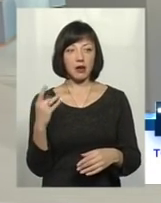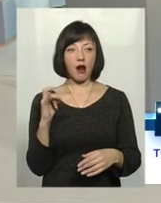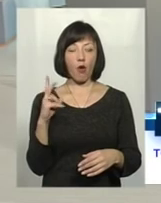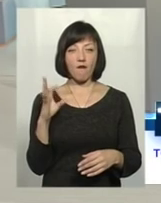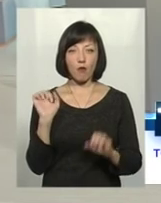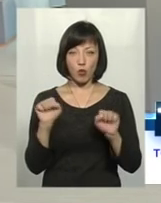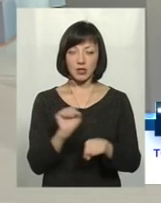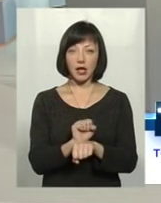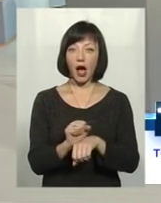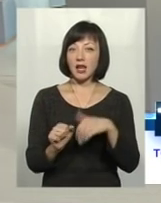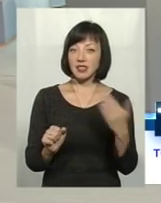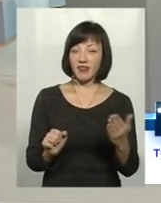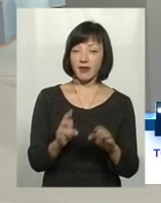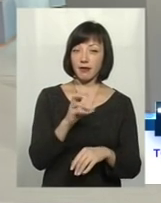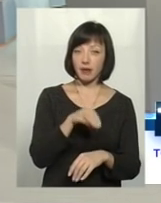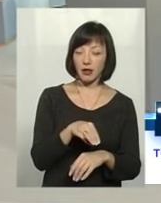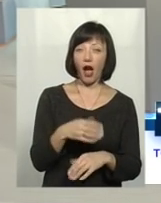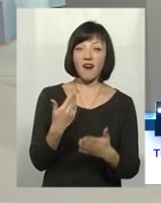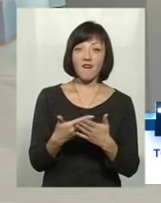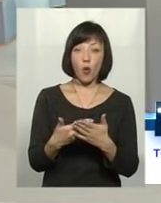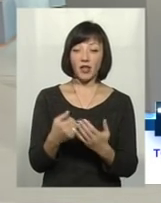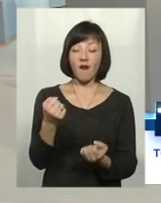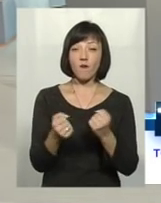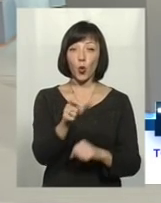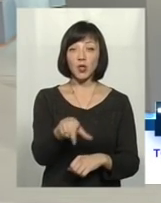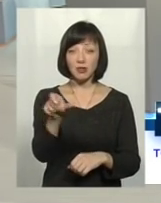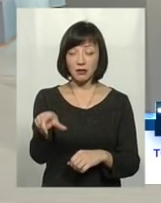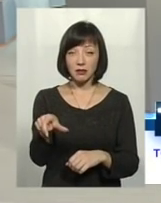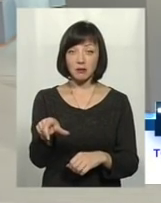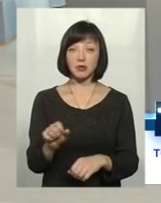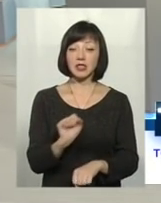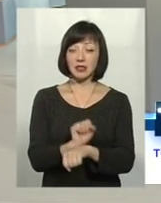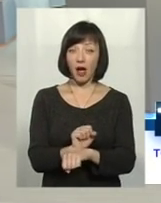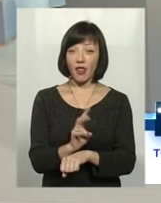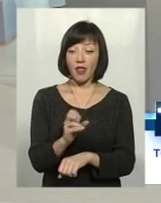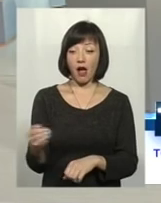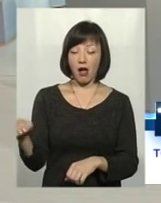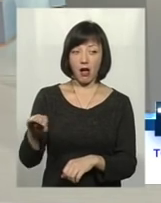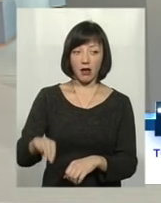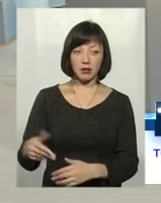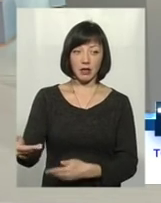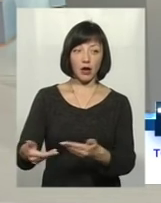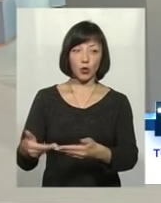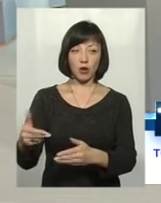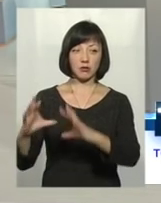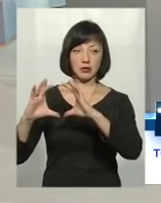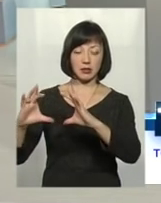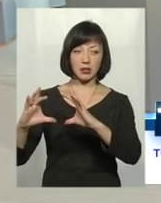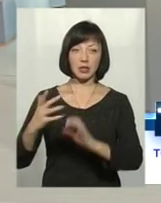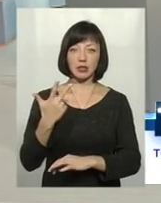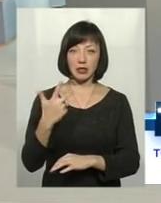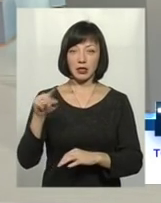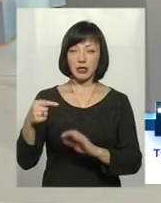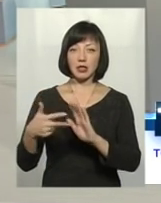встановити машину, а зліва – ні. Так от водителі більшою частю ставлять машини на тротуарі. Стоїть знак